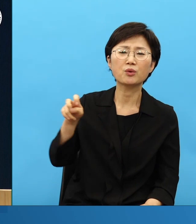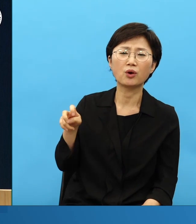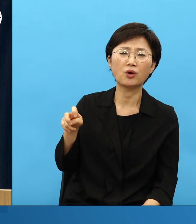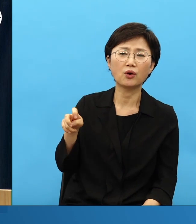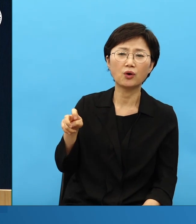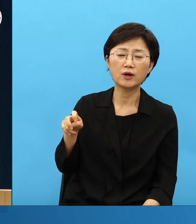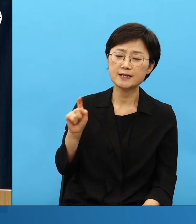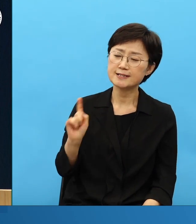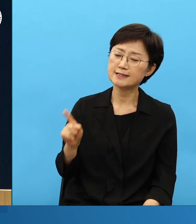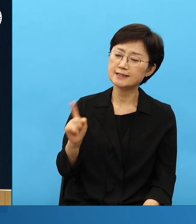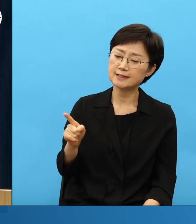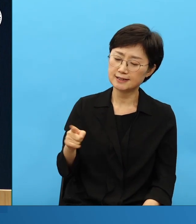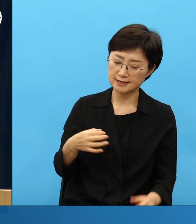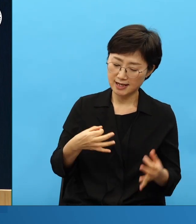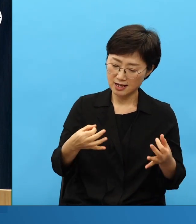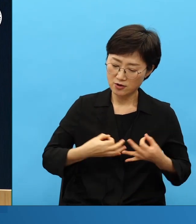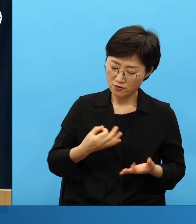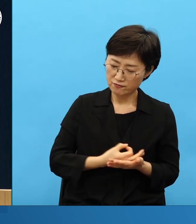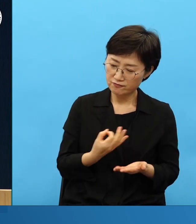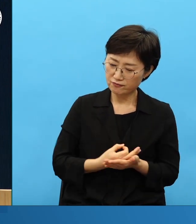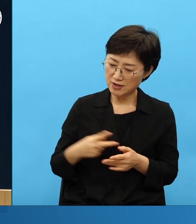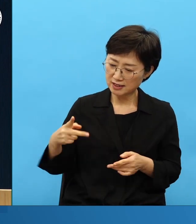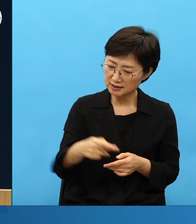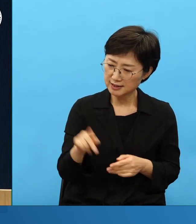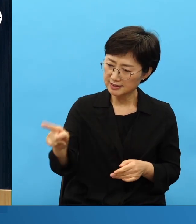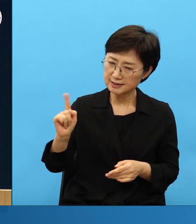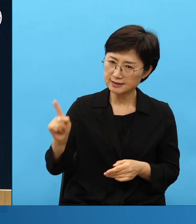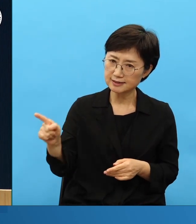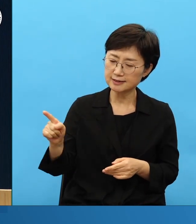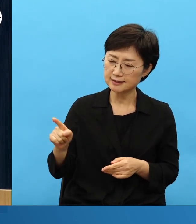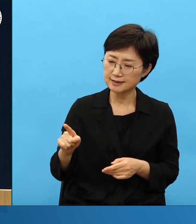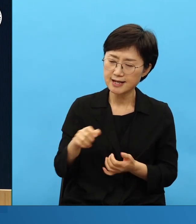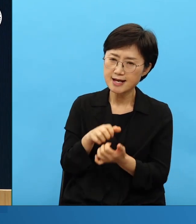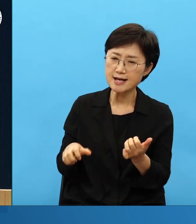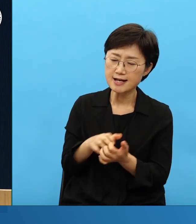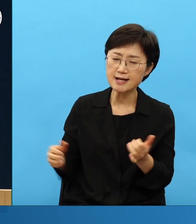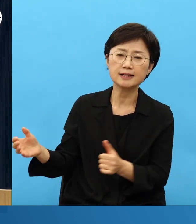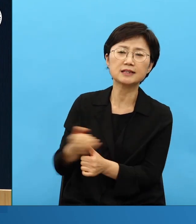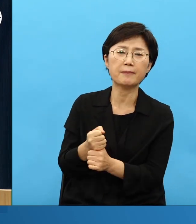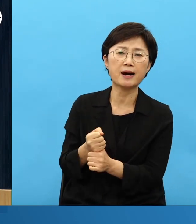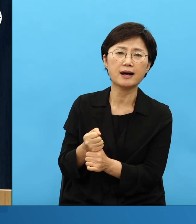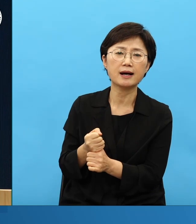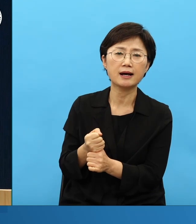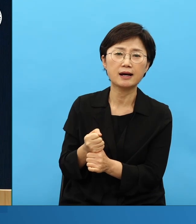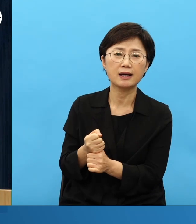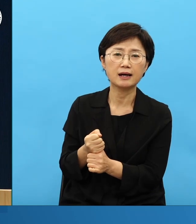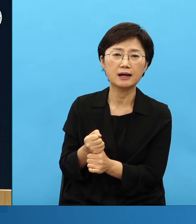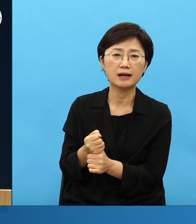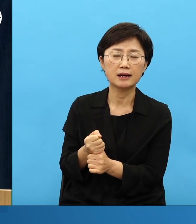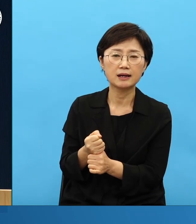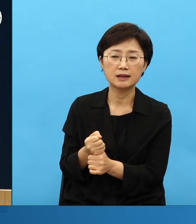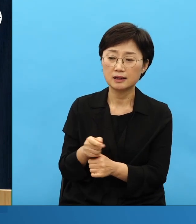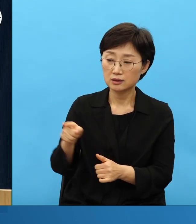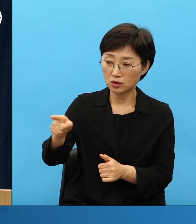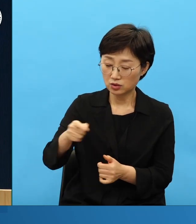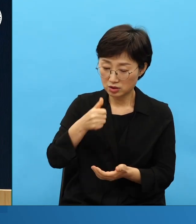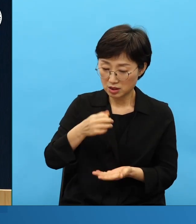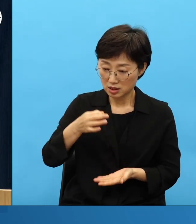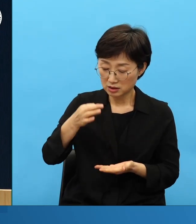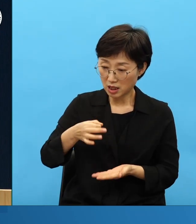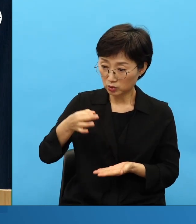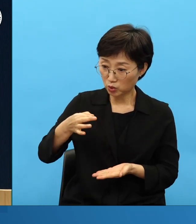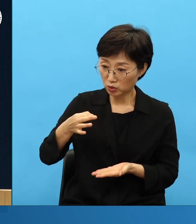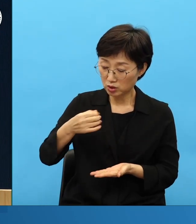was one who instructed them and commanded them to bring him. 이 정도로 인간들은요 철이 없습니다. 네가 감히 내 재산을 건드려?